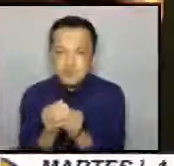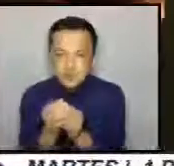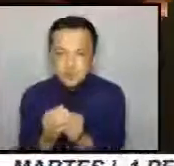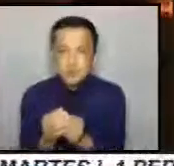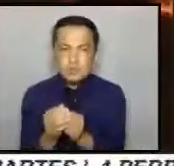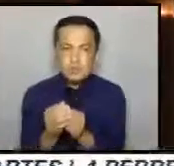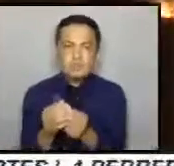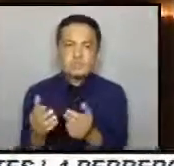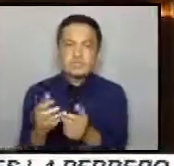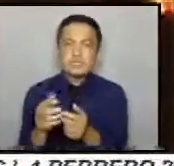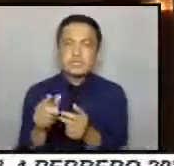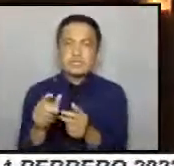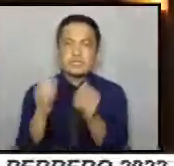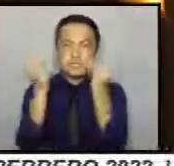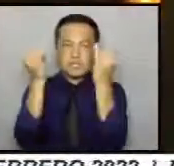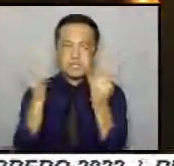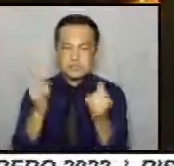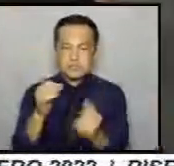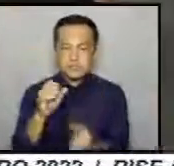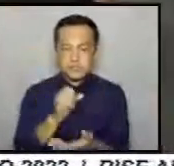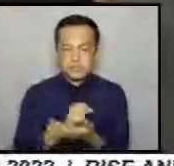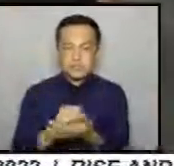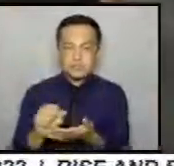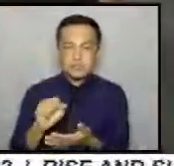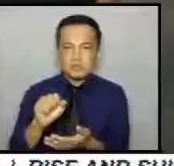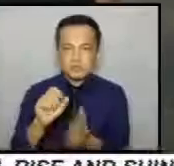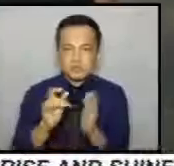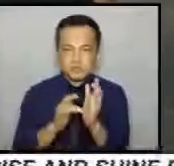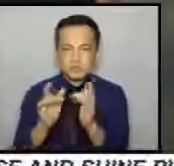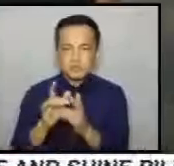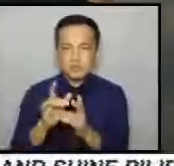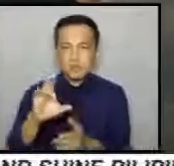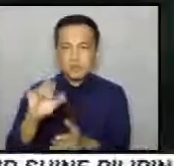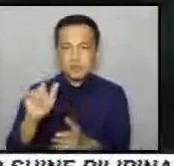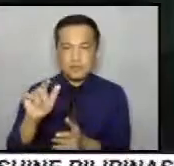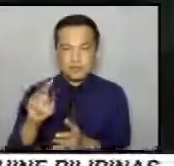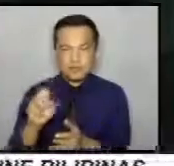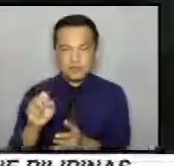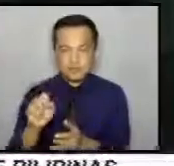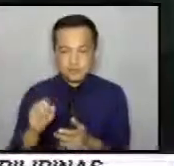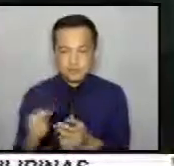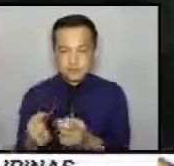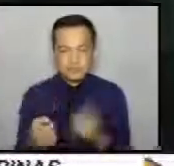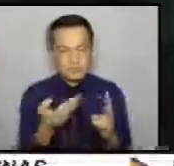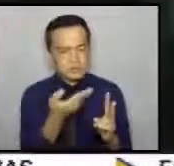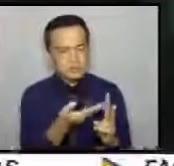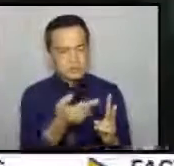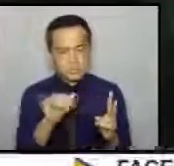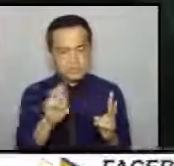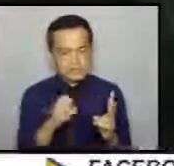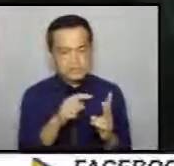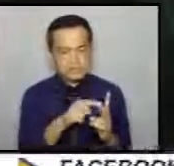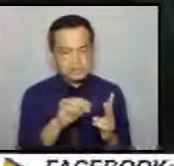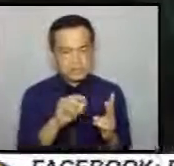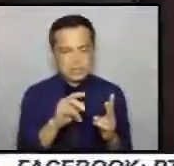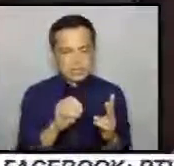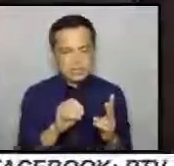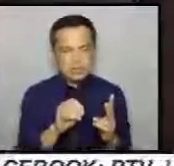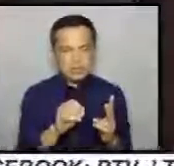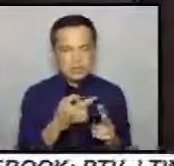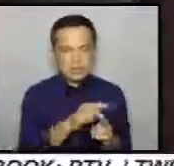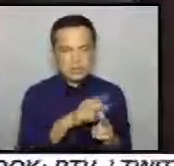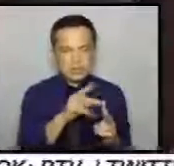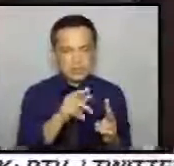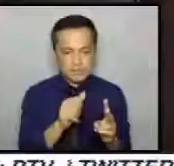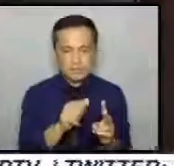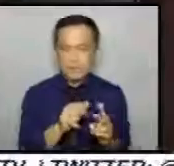Longos at nag-alay ng mga panalangin, sina Clarence at Jana Tagapandakan. Unang beses pa lamang bumisita sa